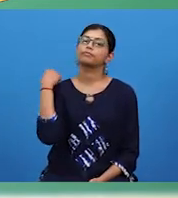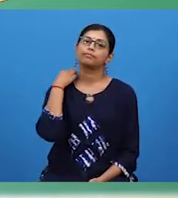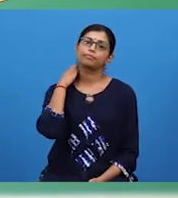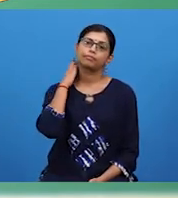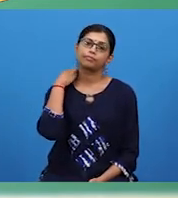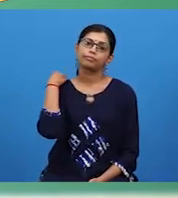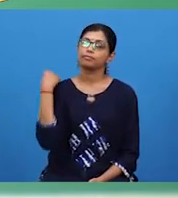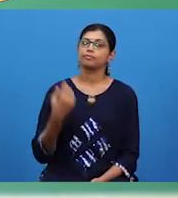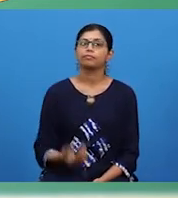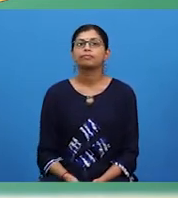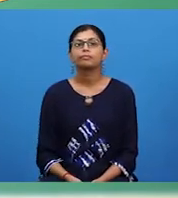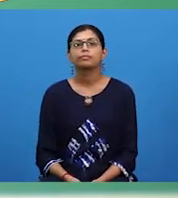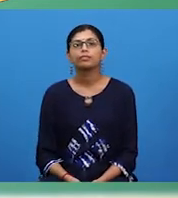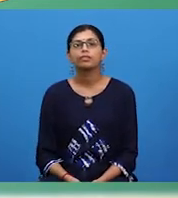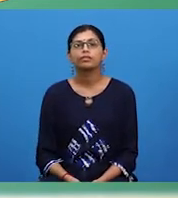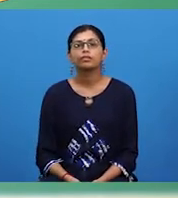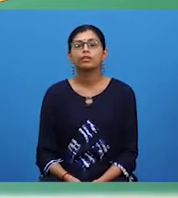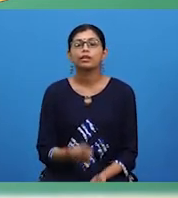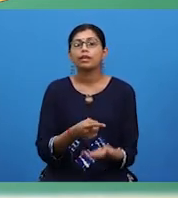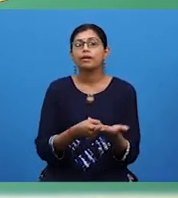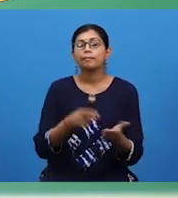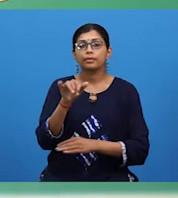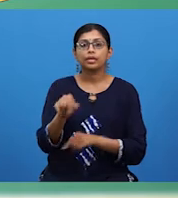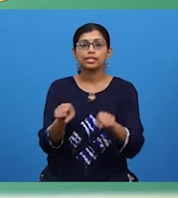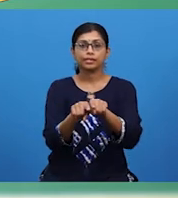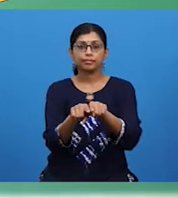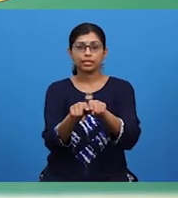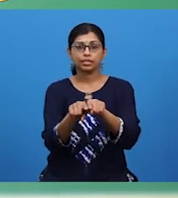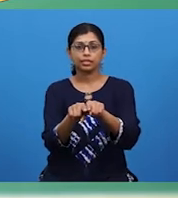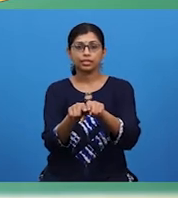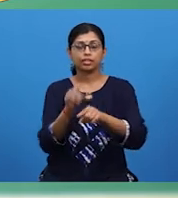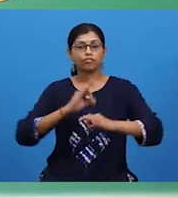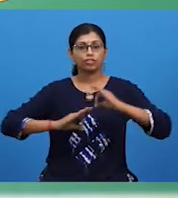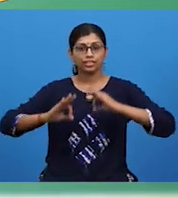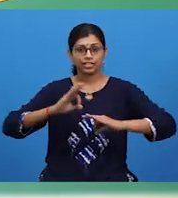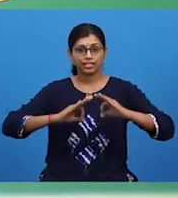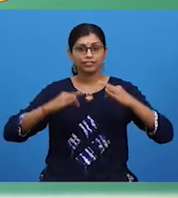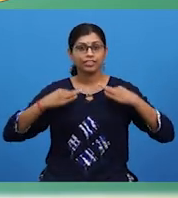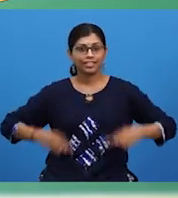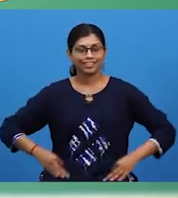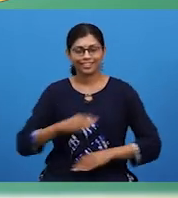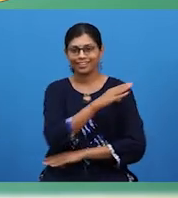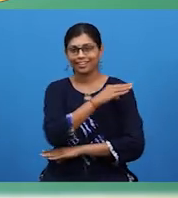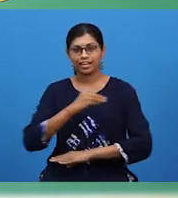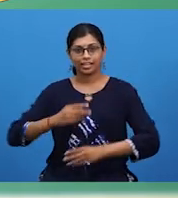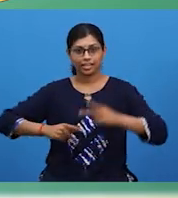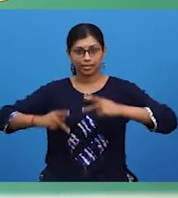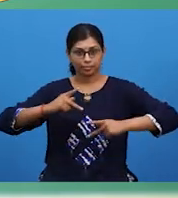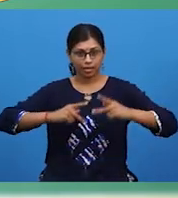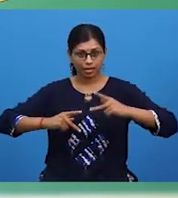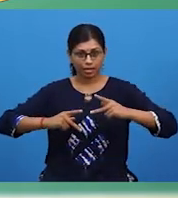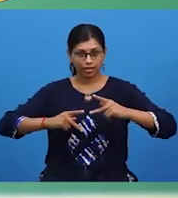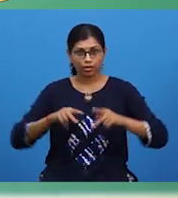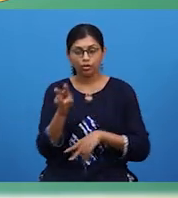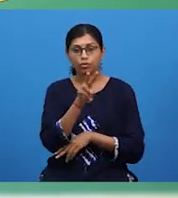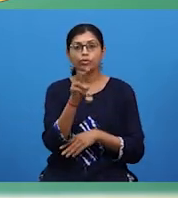Okay, untuk persamaan, pencernaan fizikal dan pencernaan kimia ia melibatkan